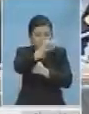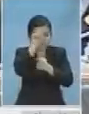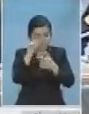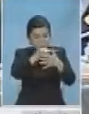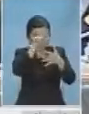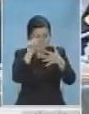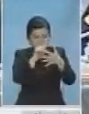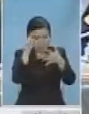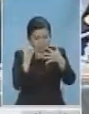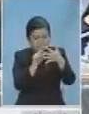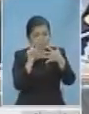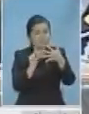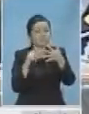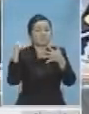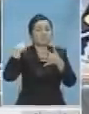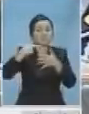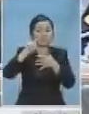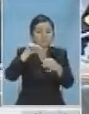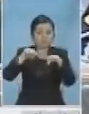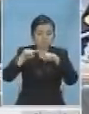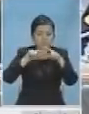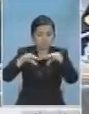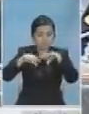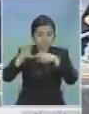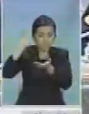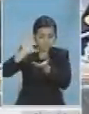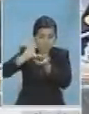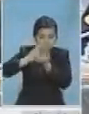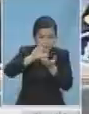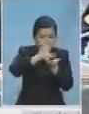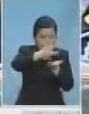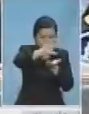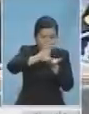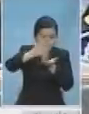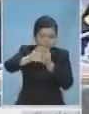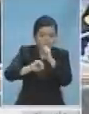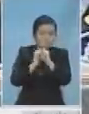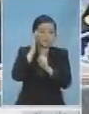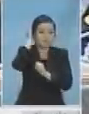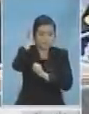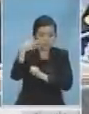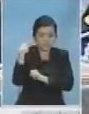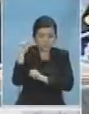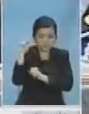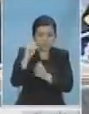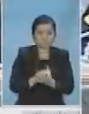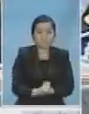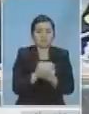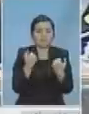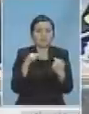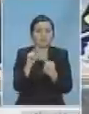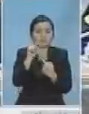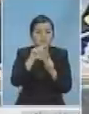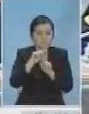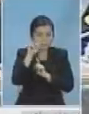เพื่อให้เกิดประโยชน์ต่อการบริหารงบประมาณแล้วก็จัดทำงบประมาณในปีต่อไปนะครับในประเด็นแรกครับ